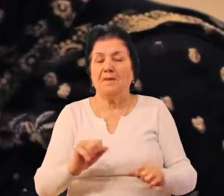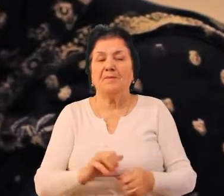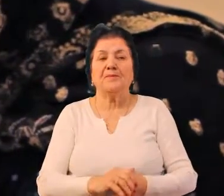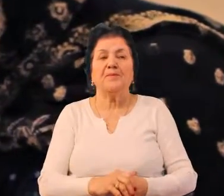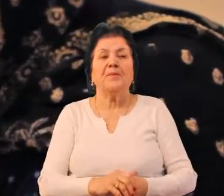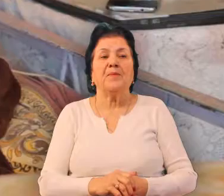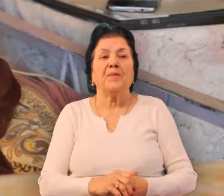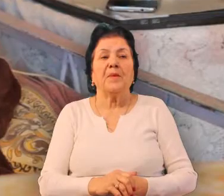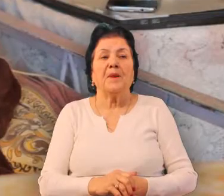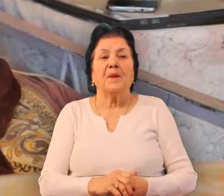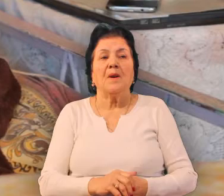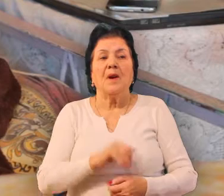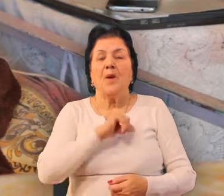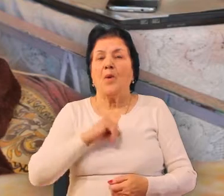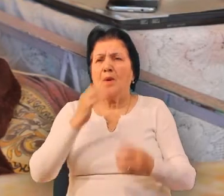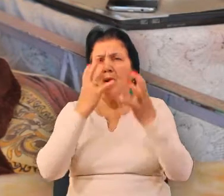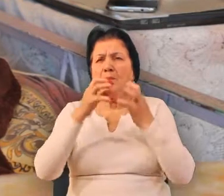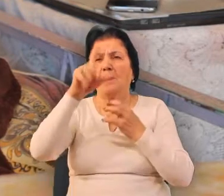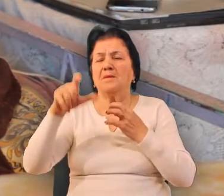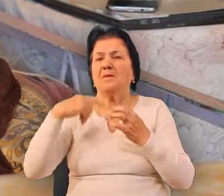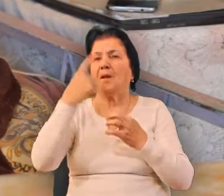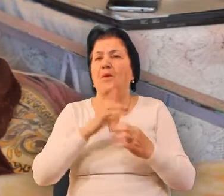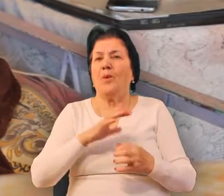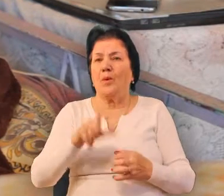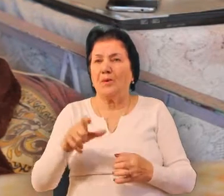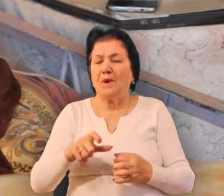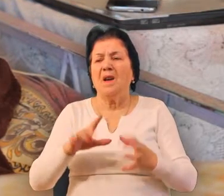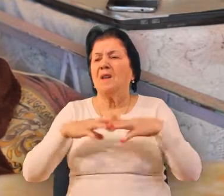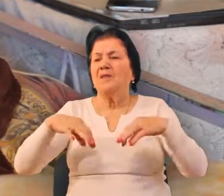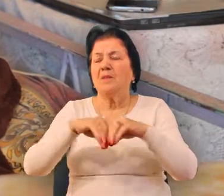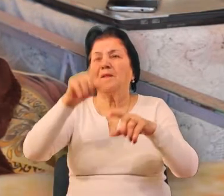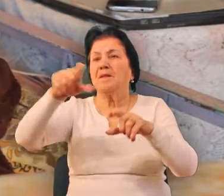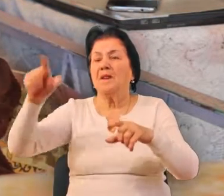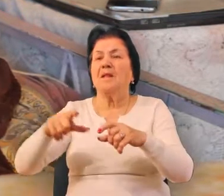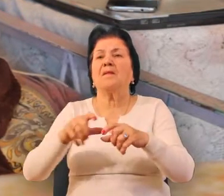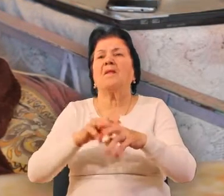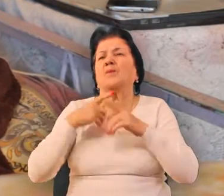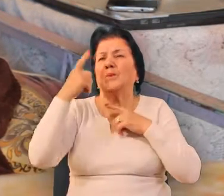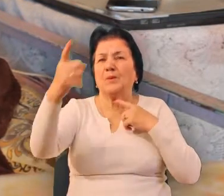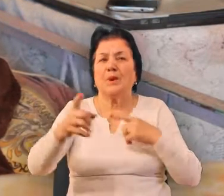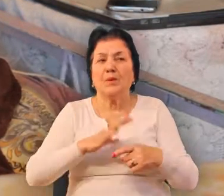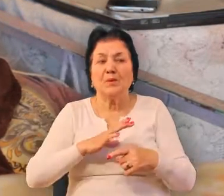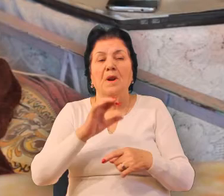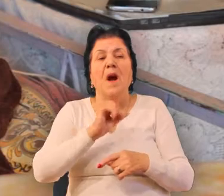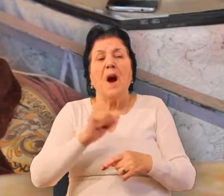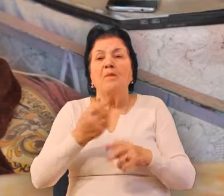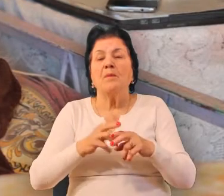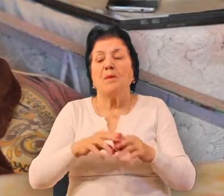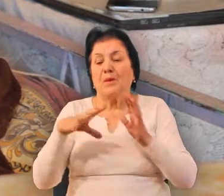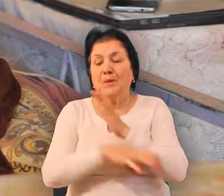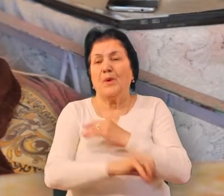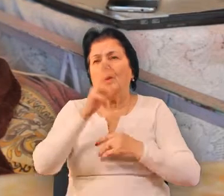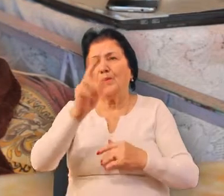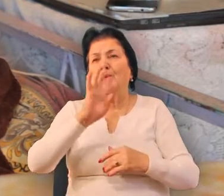olmamağım demək deyil. Özümə qapalı insan olmuşam, yəni cəmiyyətdən, insanlardan uzaq olmuşam çünki. Amma bu